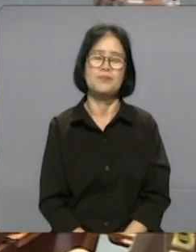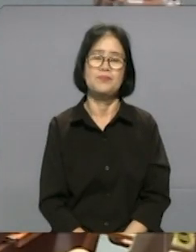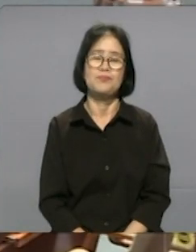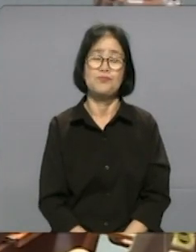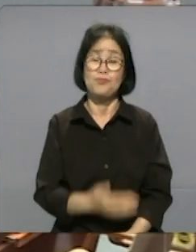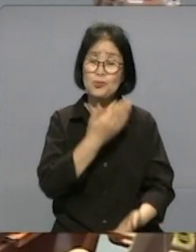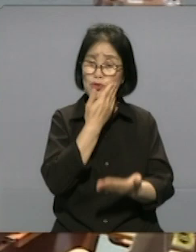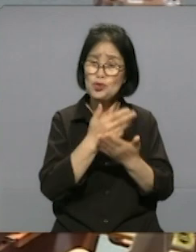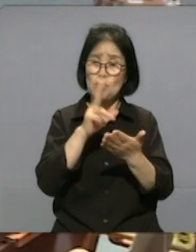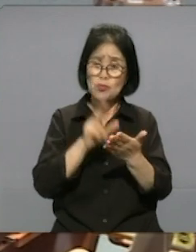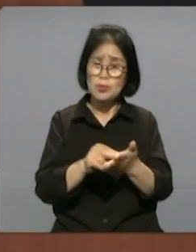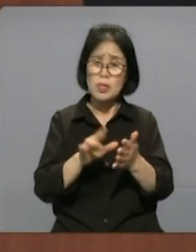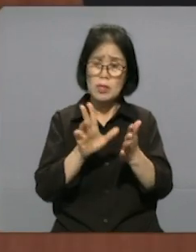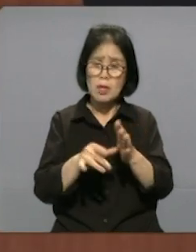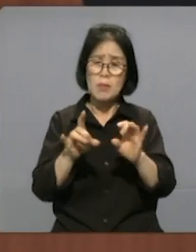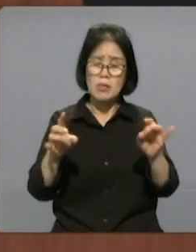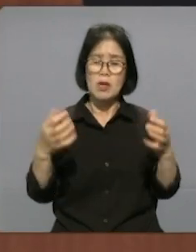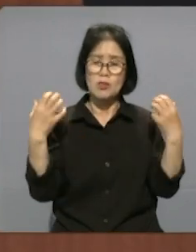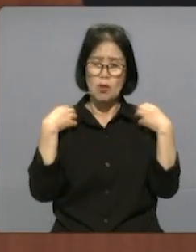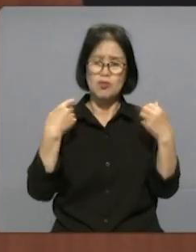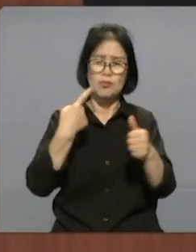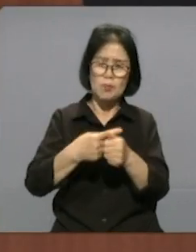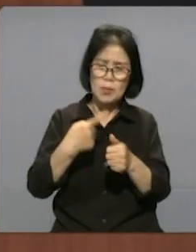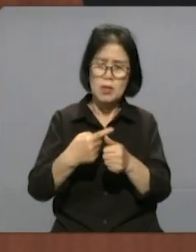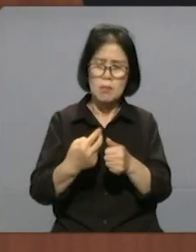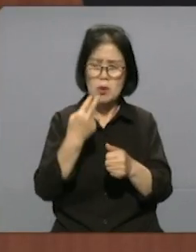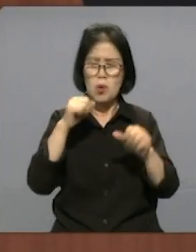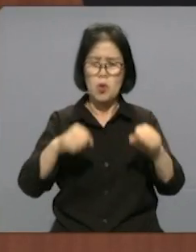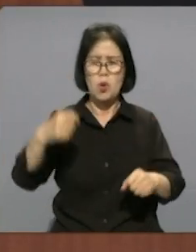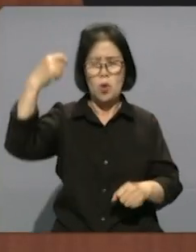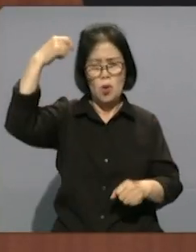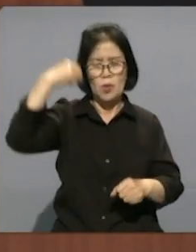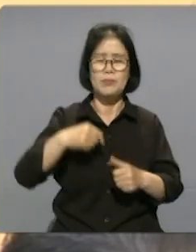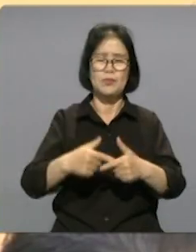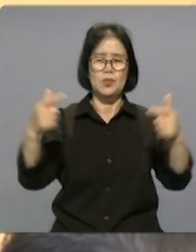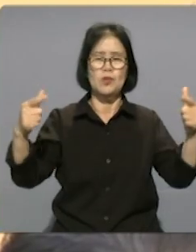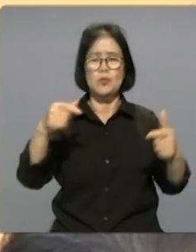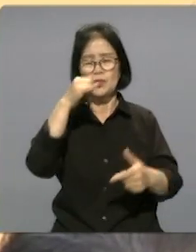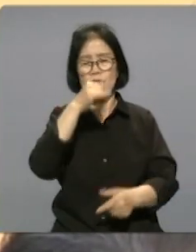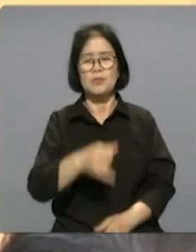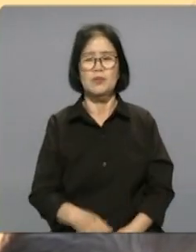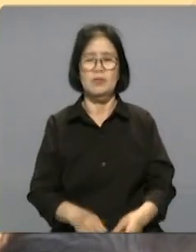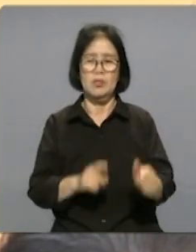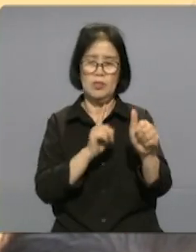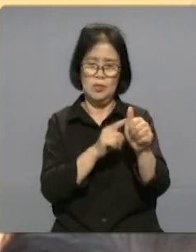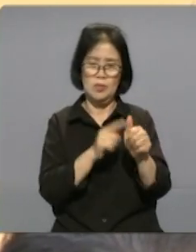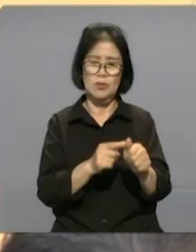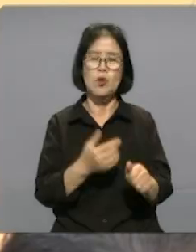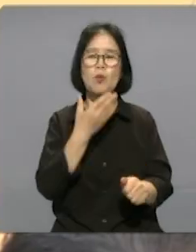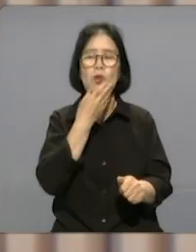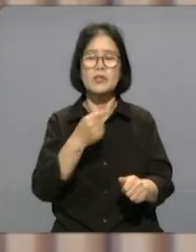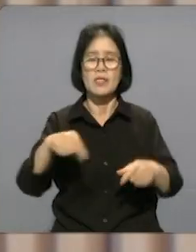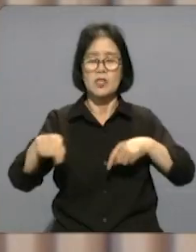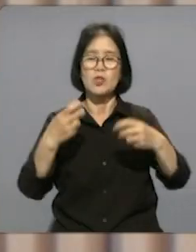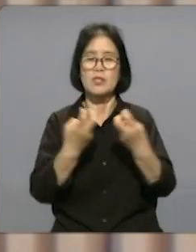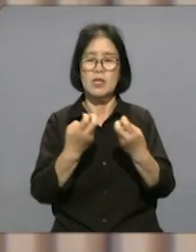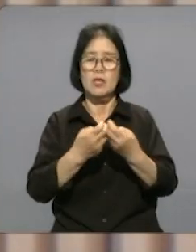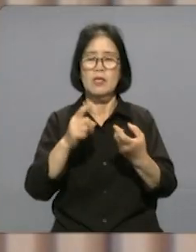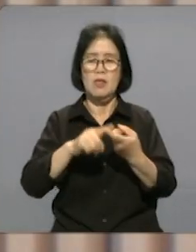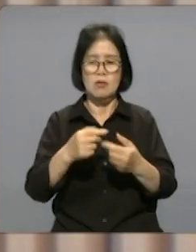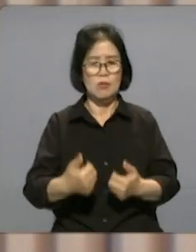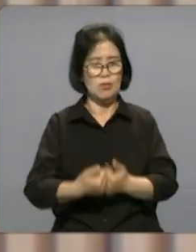주요 쟁점마다 정부를 비판하며 존재감을 키우고 있는 김지사 복지정책을 놓고서도